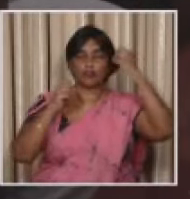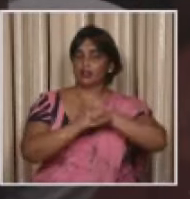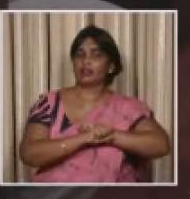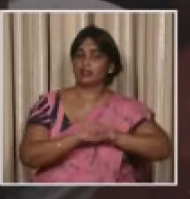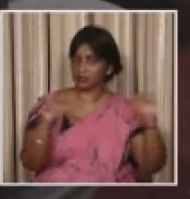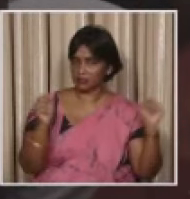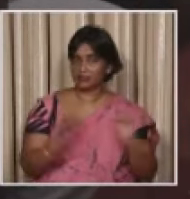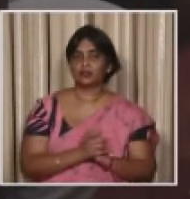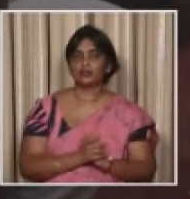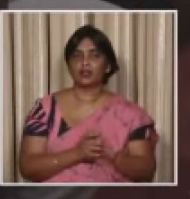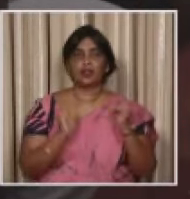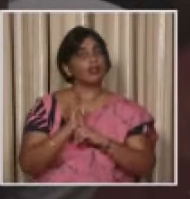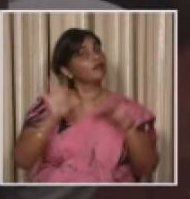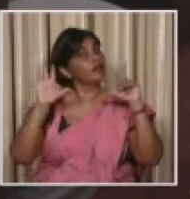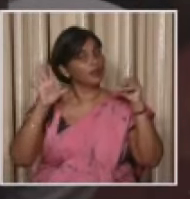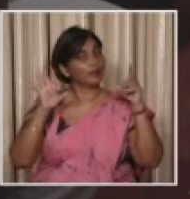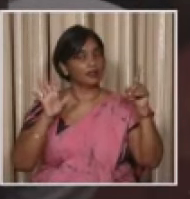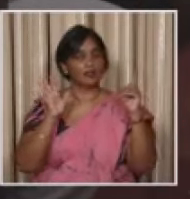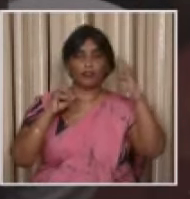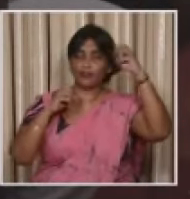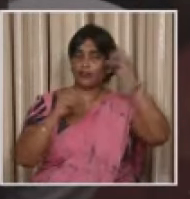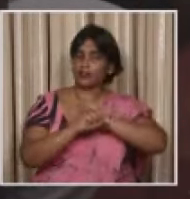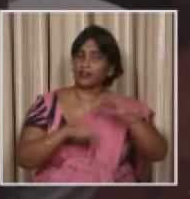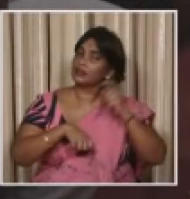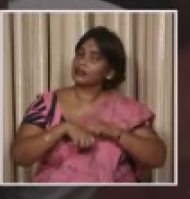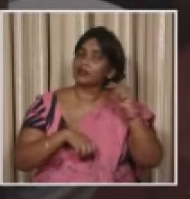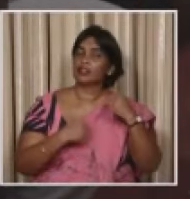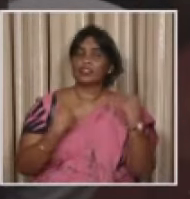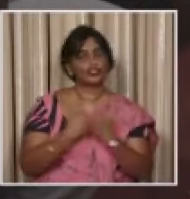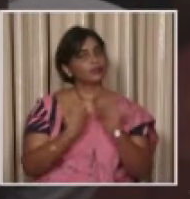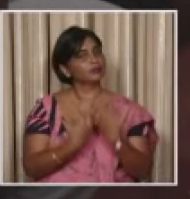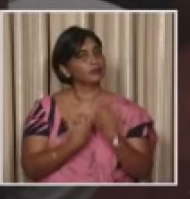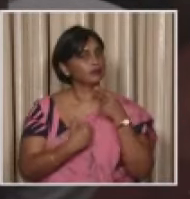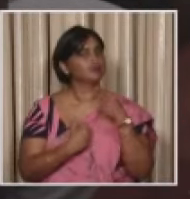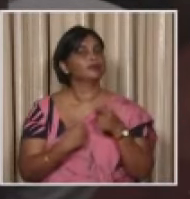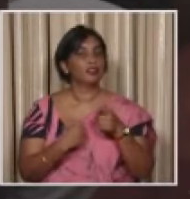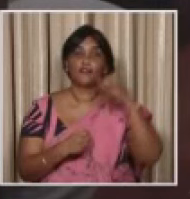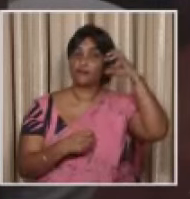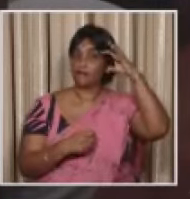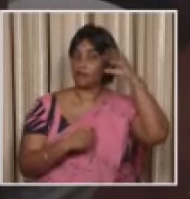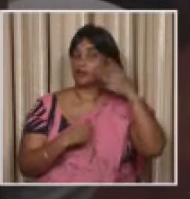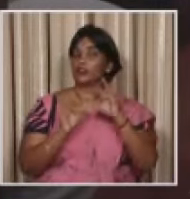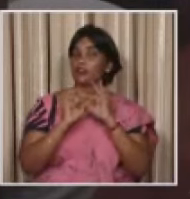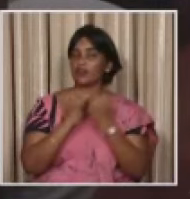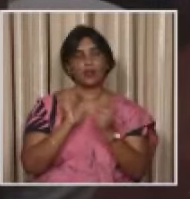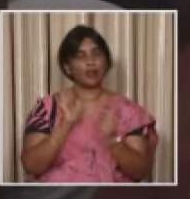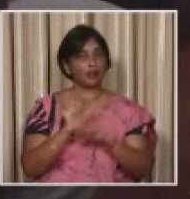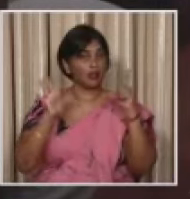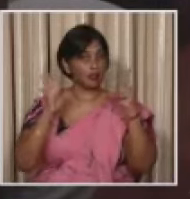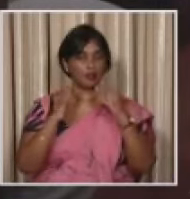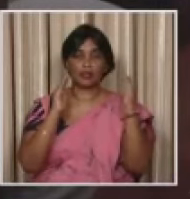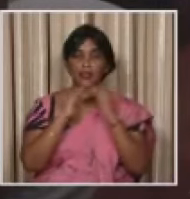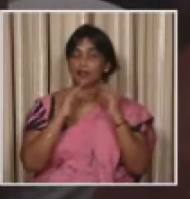හිටියේ. ඒ ලක්ෂ 70කට විදුලිය නැති වෙලාවේ ඒ අභියෝගේ බාරගෙන ඒ විදුලිය පවුල් ලක්ෂ 70කට ගෙවල්